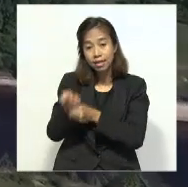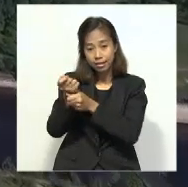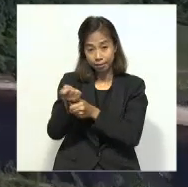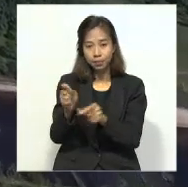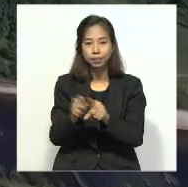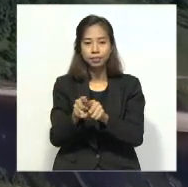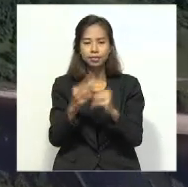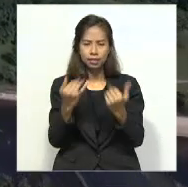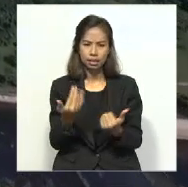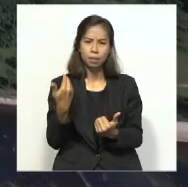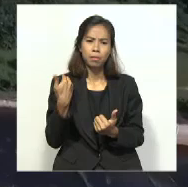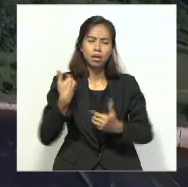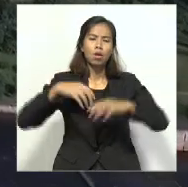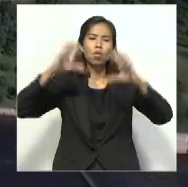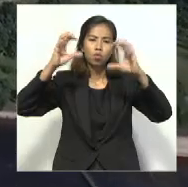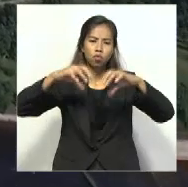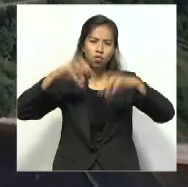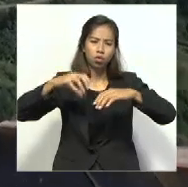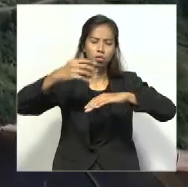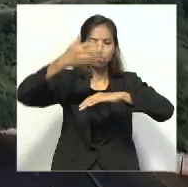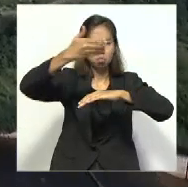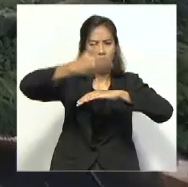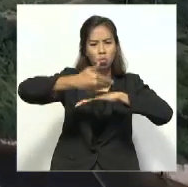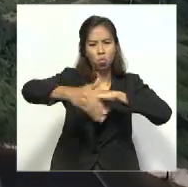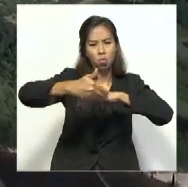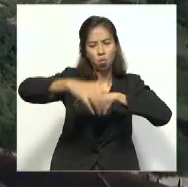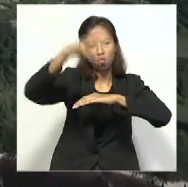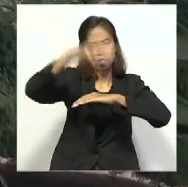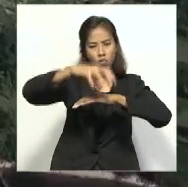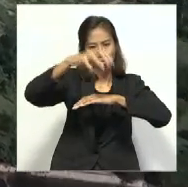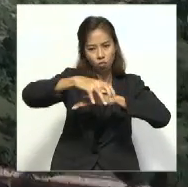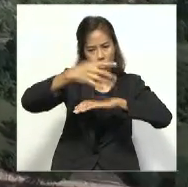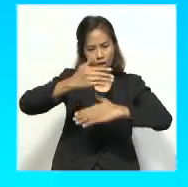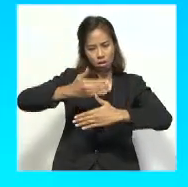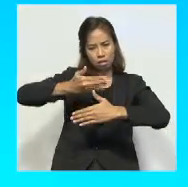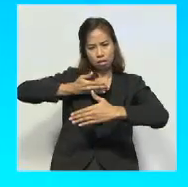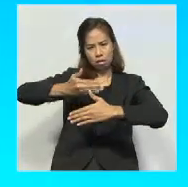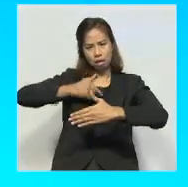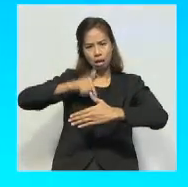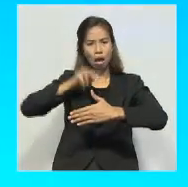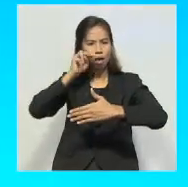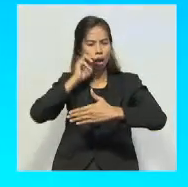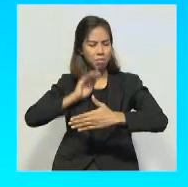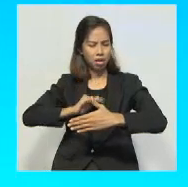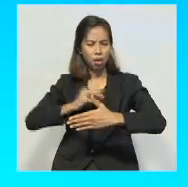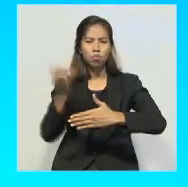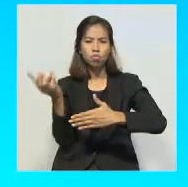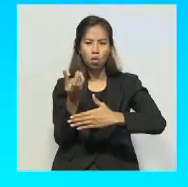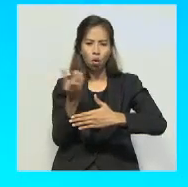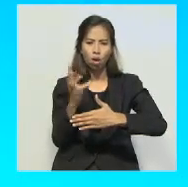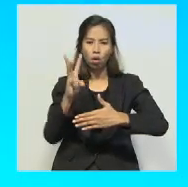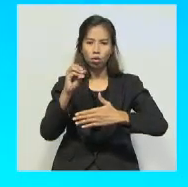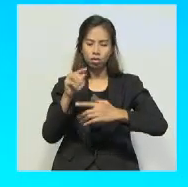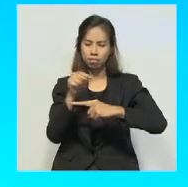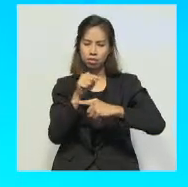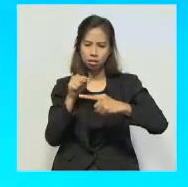ปริมาณฝนตกท้ายเคือนส่งผลให้ขณะนี้ค่ะมีอื่อเก็บน้ำที่มีปริมาณน้อยกวา 60%รว